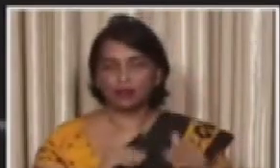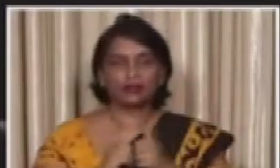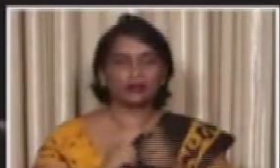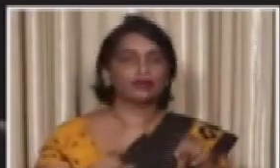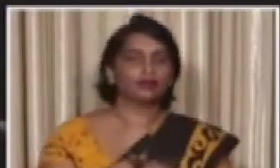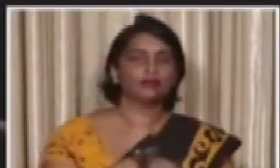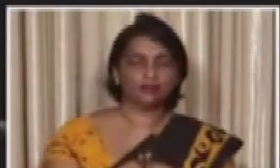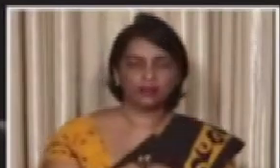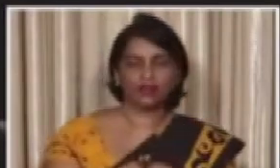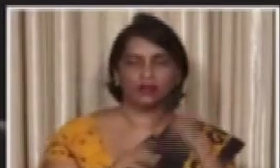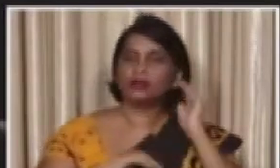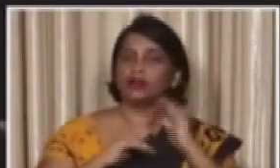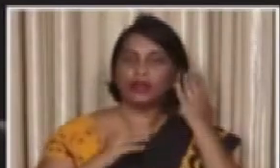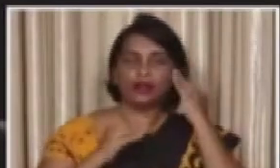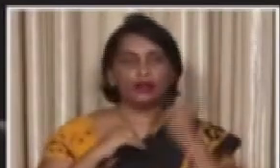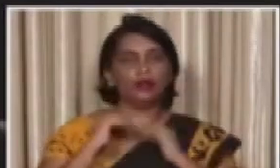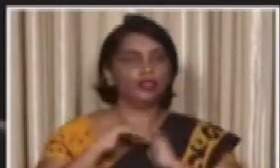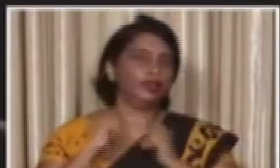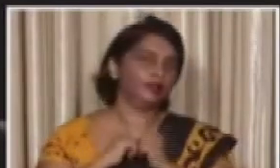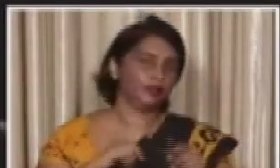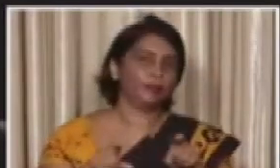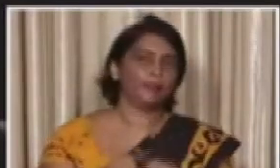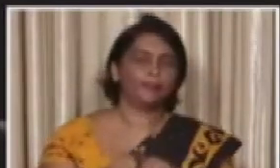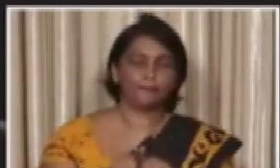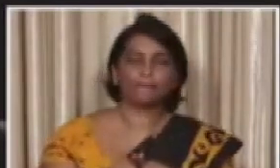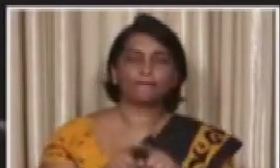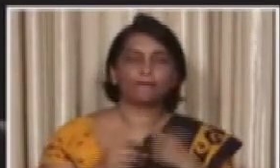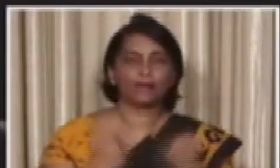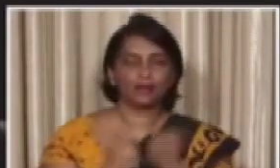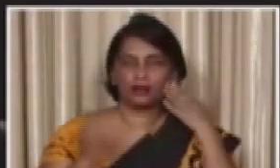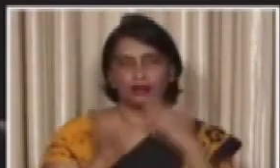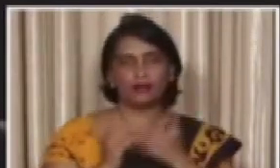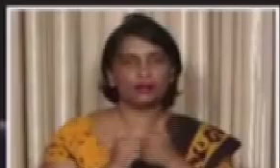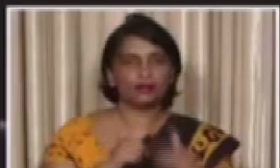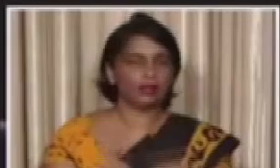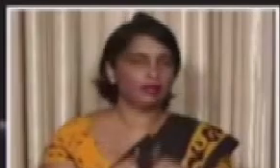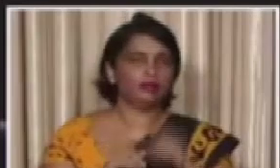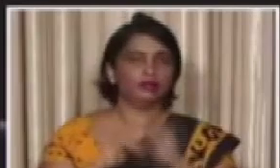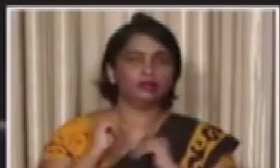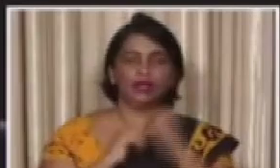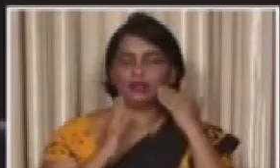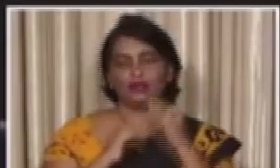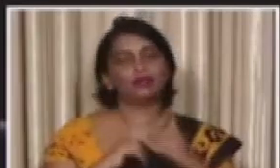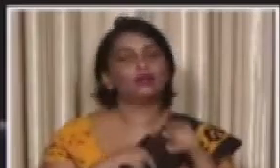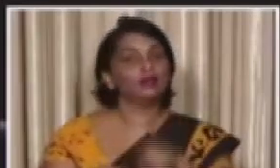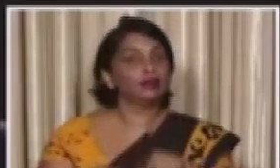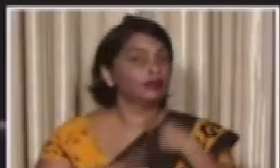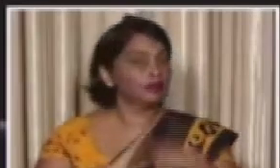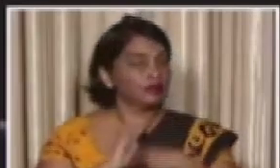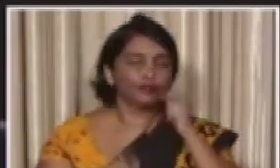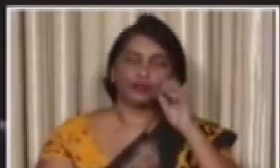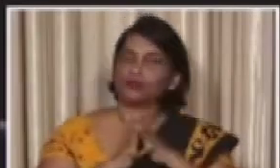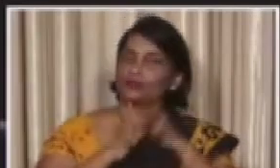මන්ත්‍රීවරියන්ට තමන් කාන්තාවක් වීම නිසාම එල්ලවන අභියෝගයන් සැලකිල්ලට ගෙන ඒ වෙනුවෙන් ක්‍රියා කිරීමටත් මේ රටේ